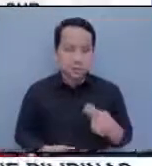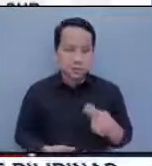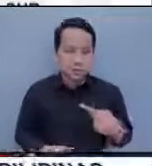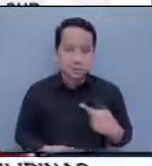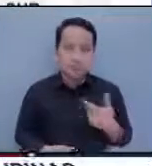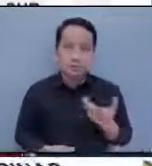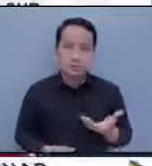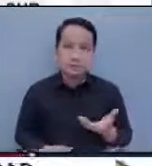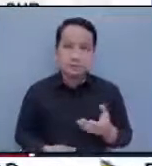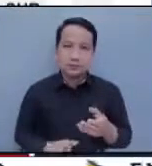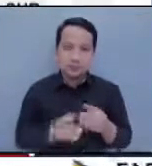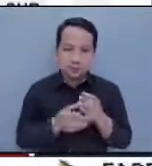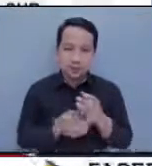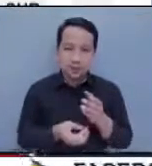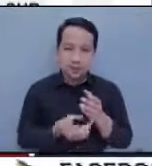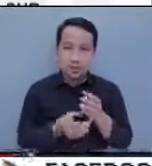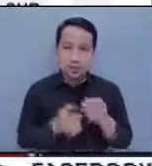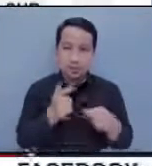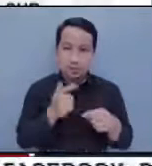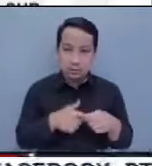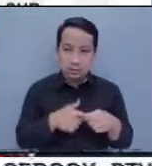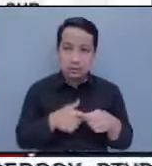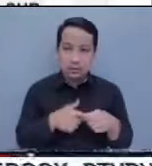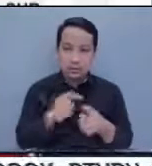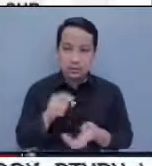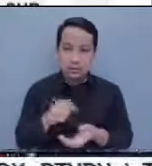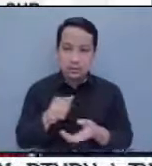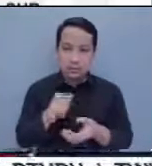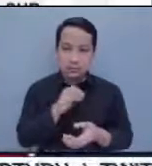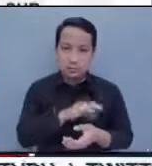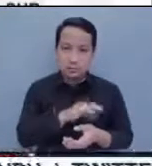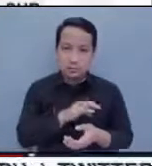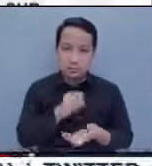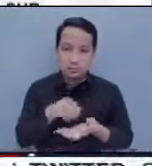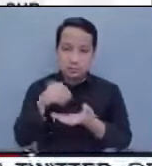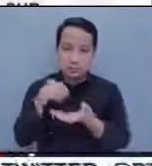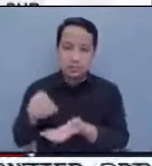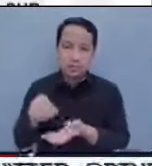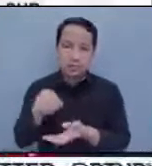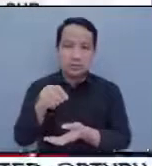fuel subsidy, 500 million. Halos yan ay